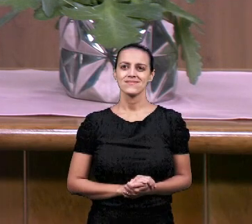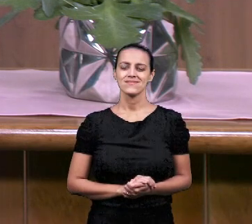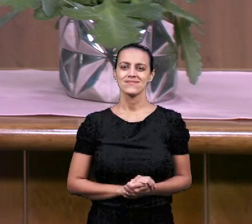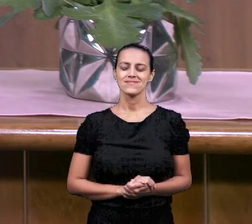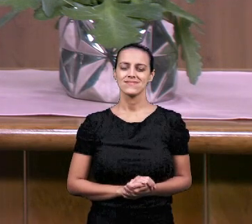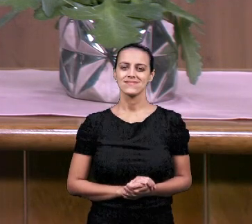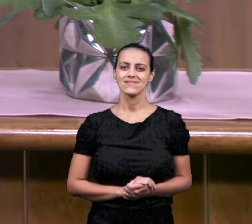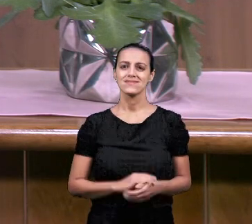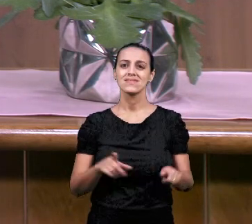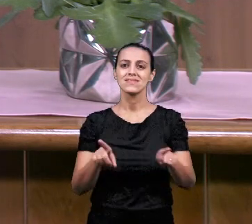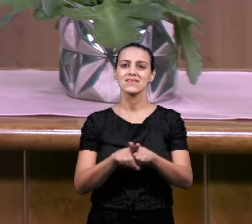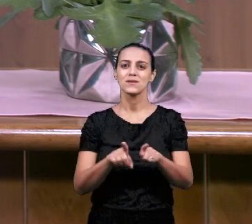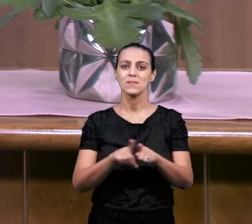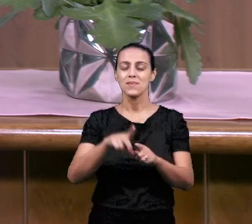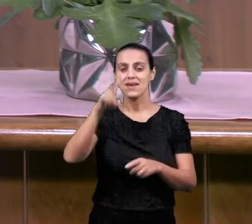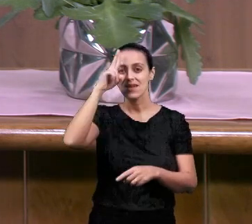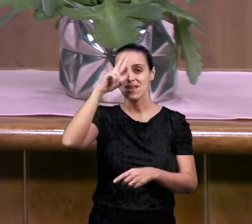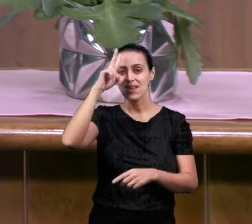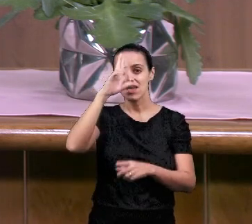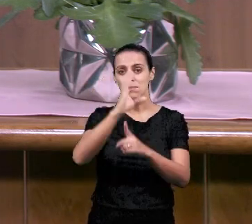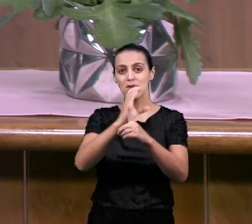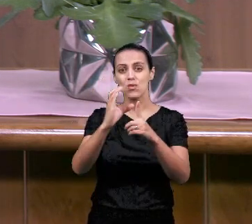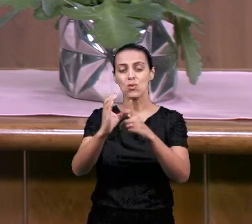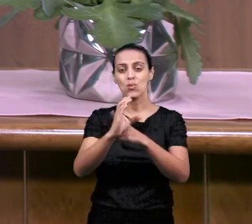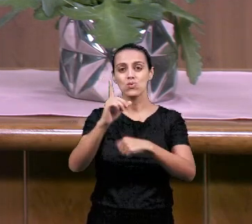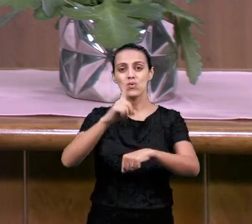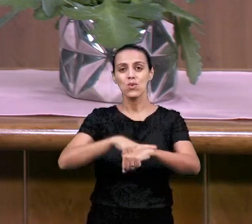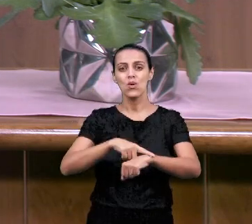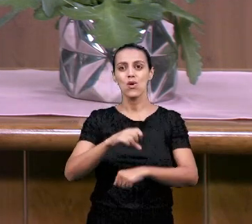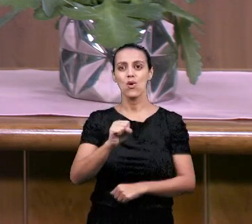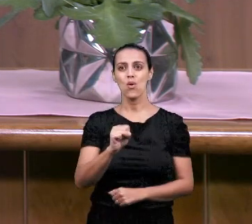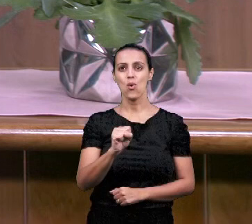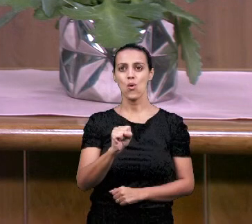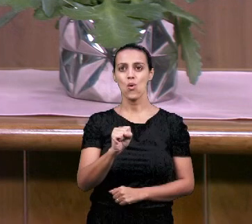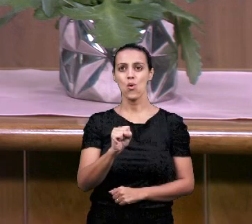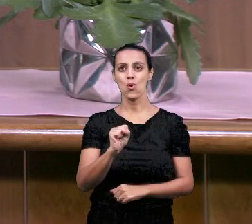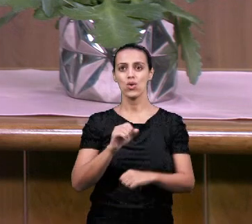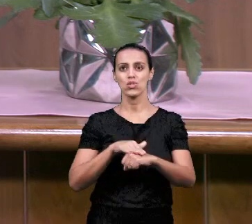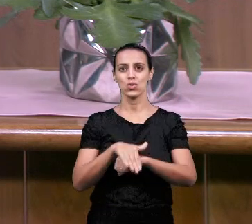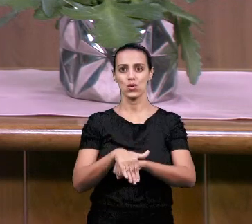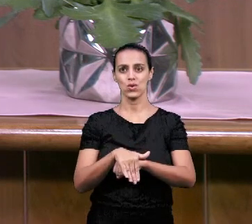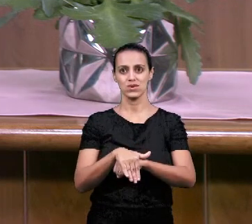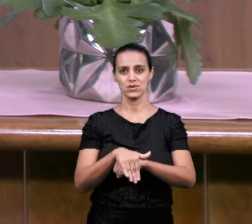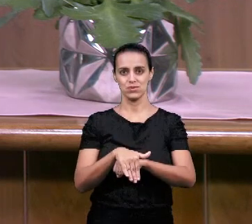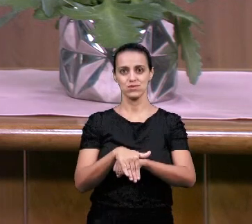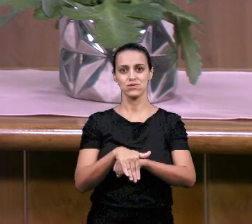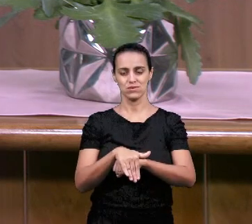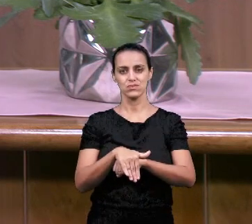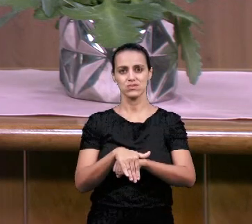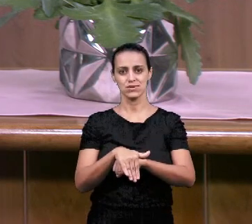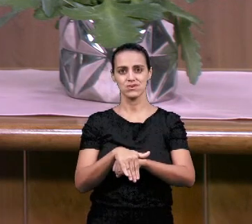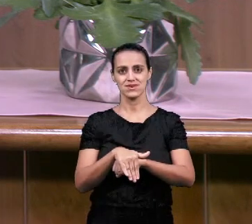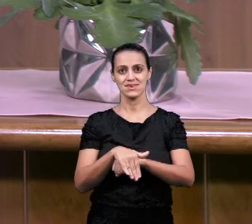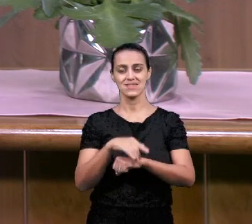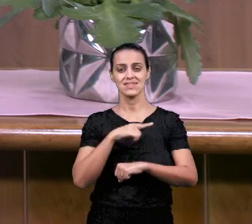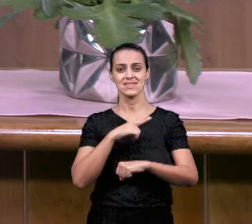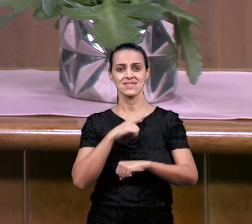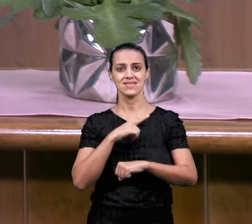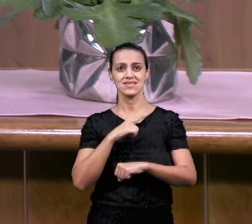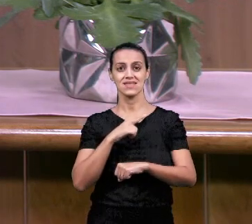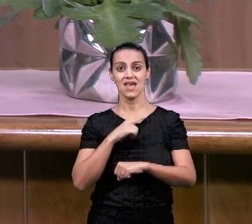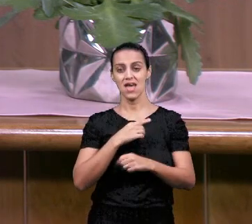aussi du culte d'ici peu à 20h. Vous voyez là le QR